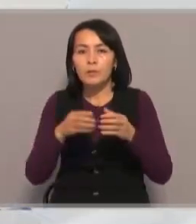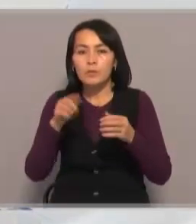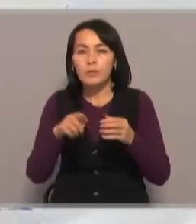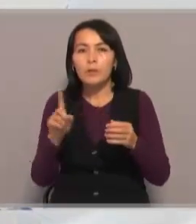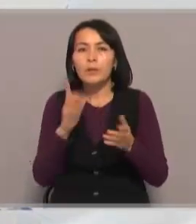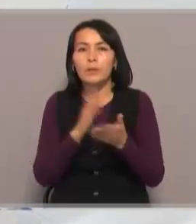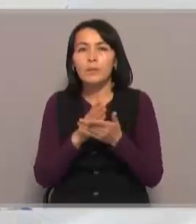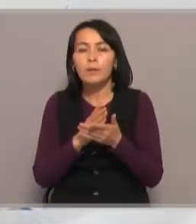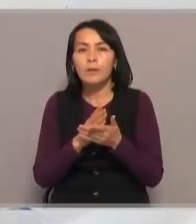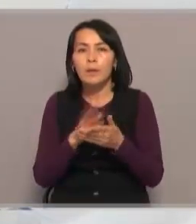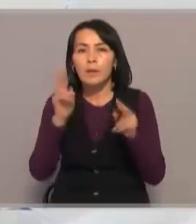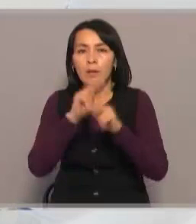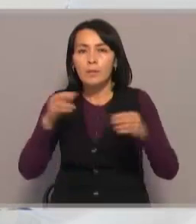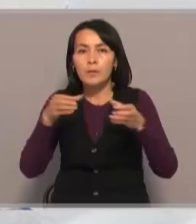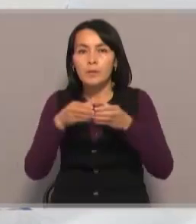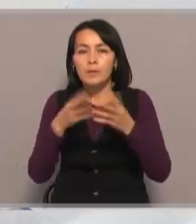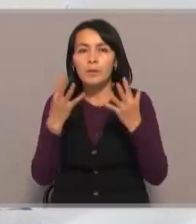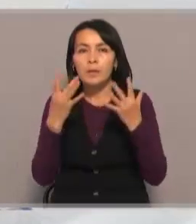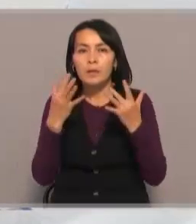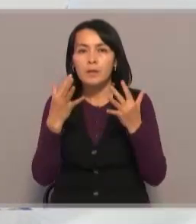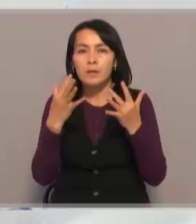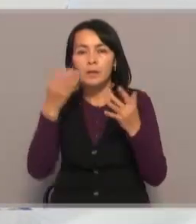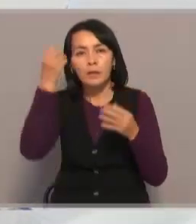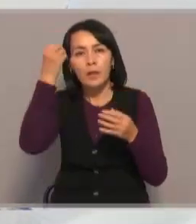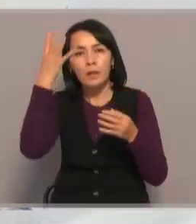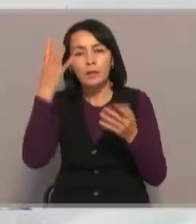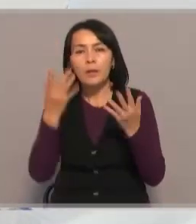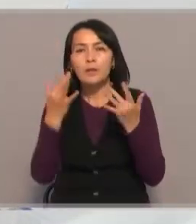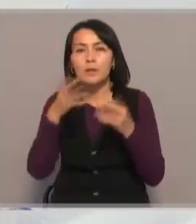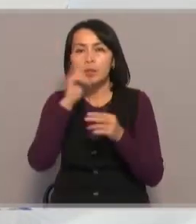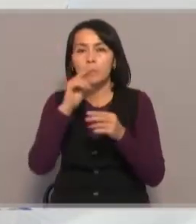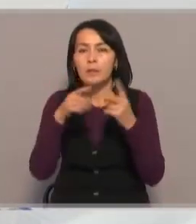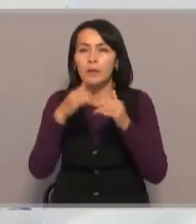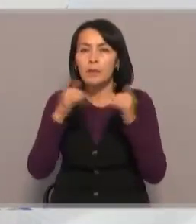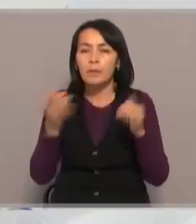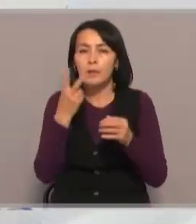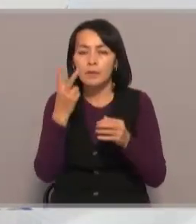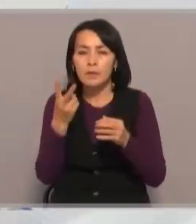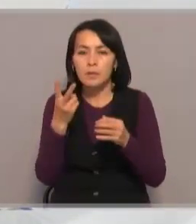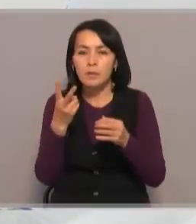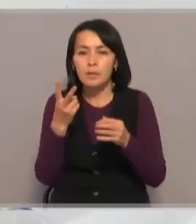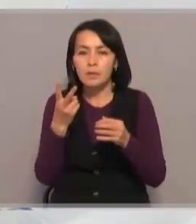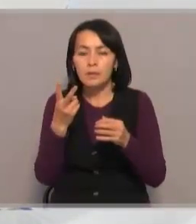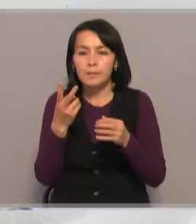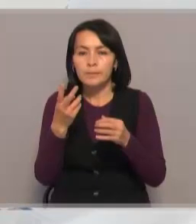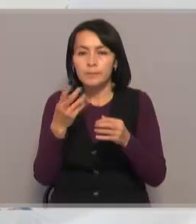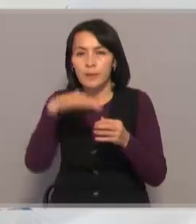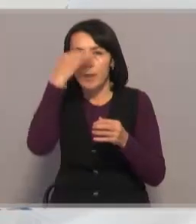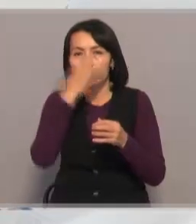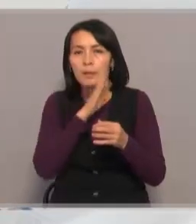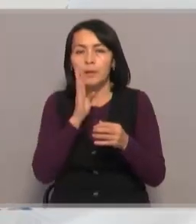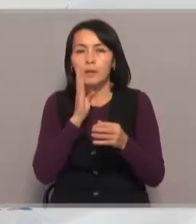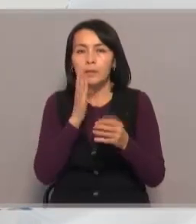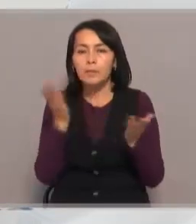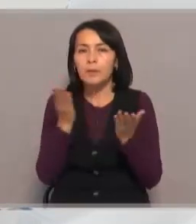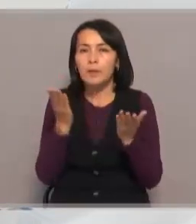кіреді? Педсостав, мұғалімдер қаншалықты біліктілігін арттырып және дамып жатыр. Екіншісі, ата-аналардың пікірі